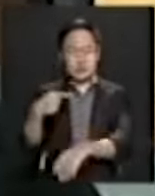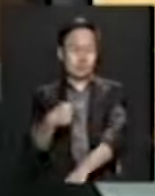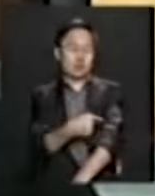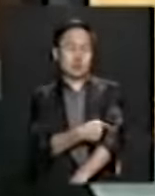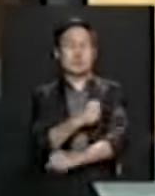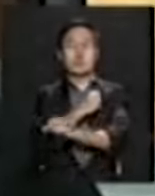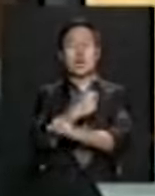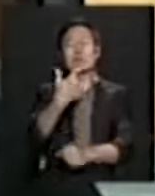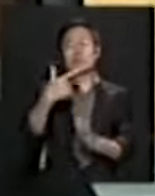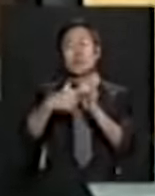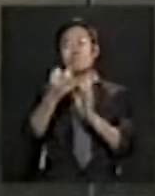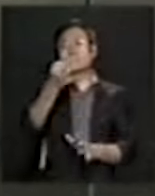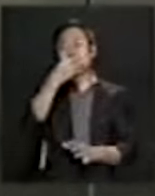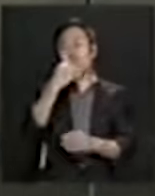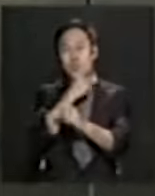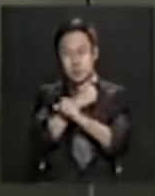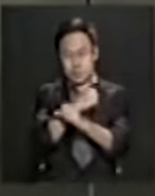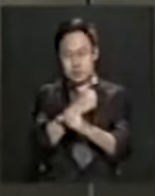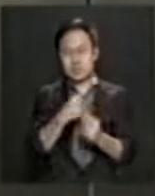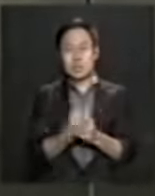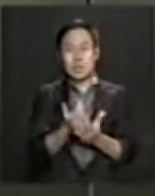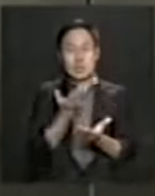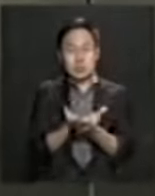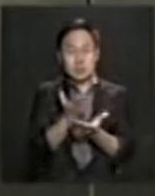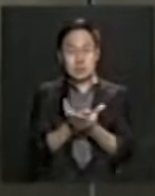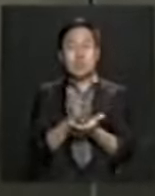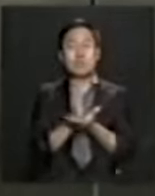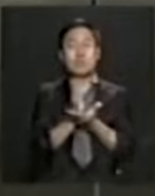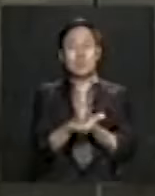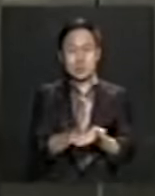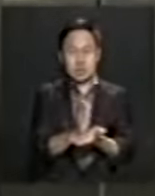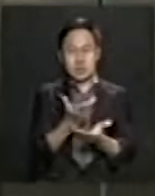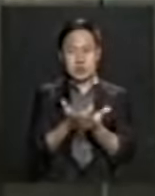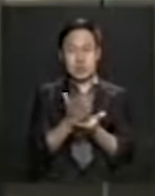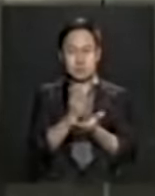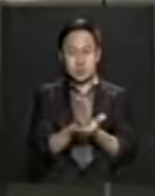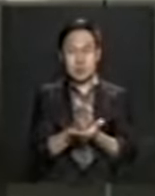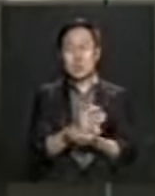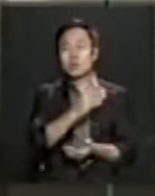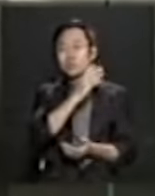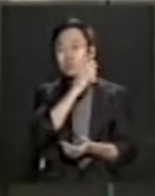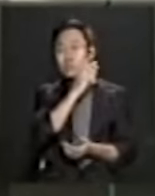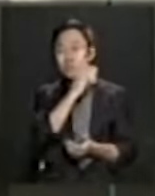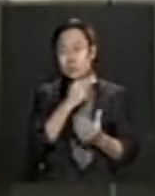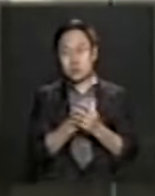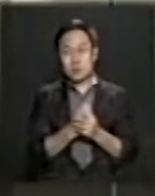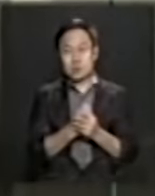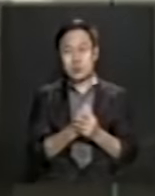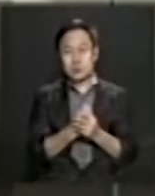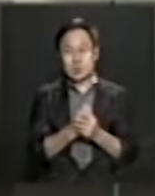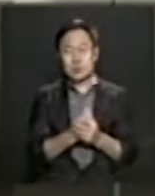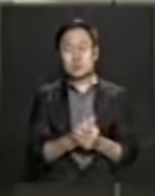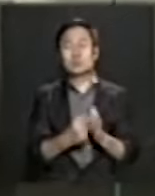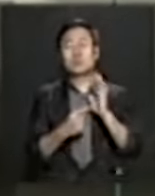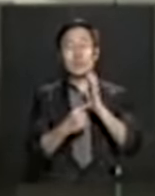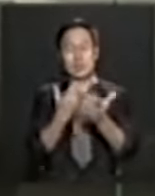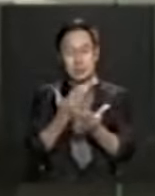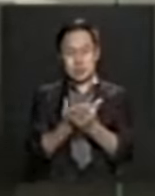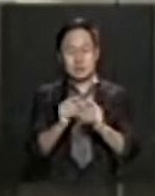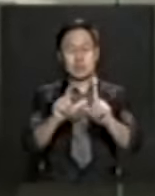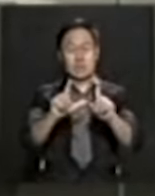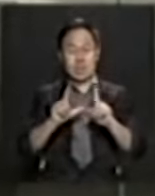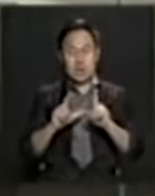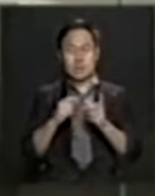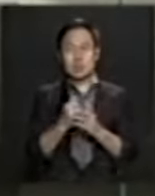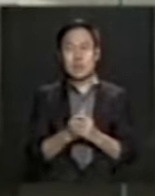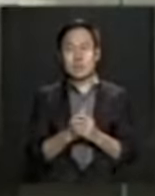ตารี่ดีอย่างนะฮะเงินที่ท่านเบอ ร ์จะใช้สมมติเราได้มาสมมติเราได้สัก1 ล้านบาทเราเ บ อร์จะ